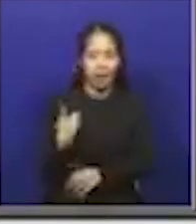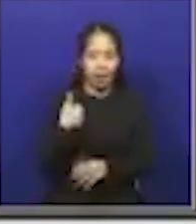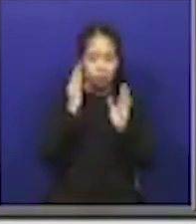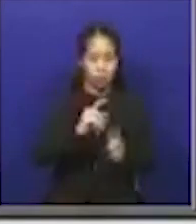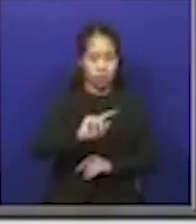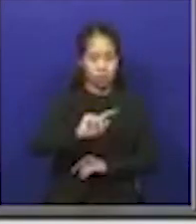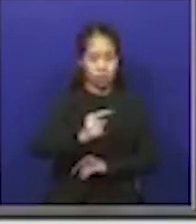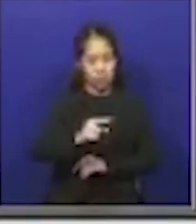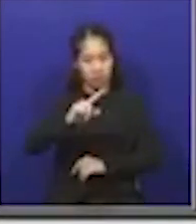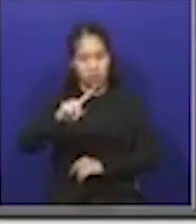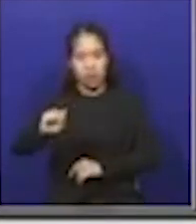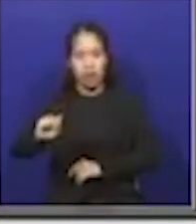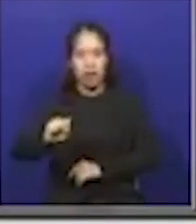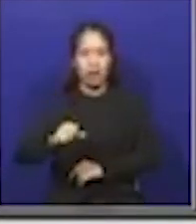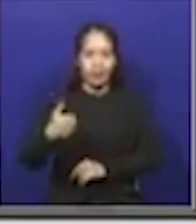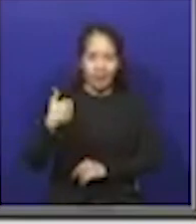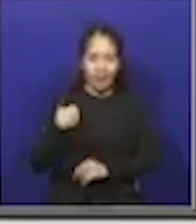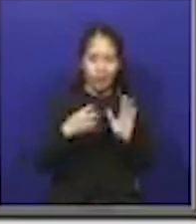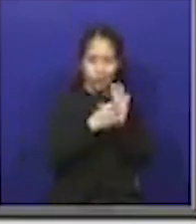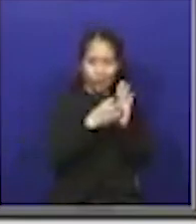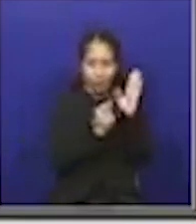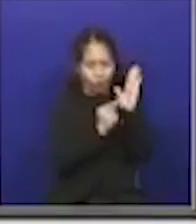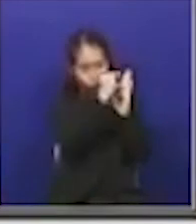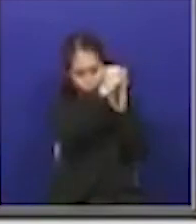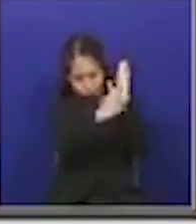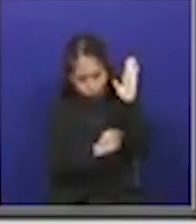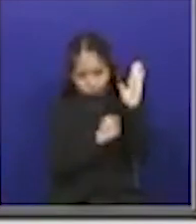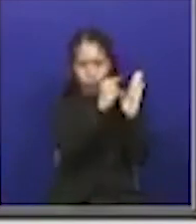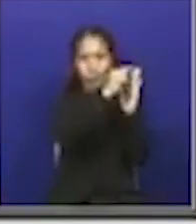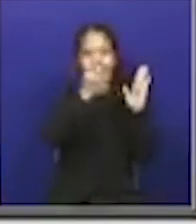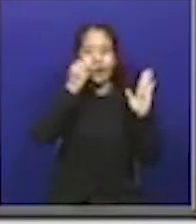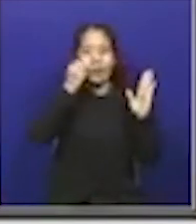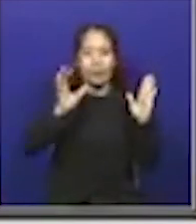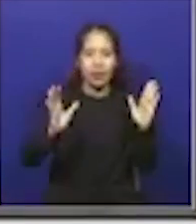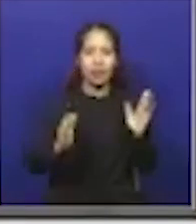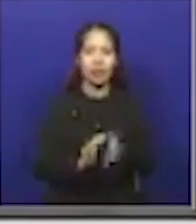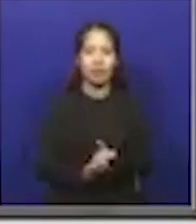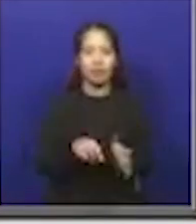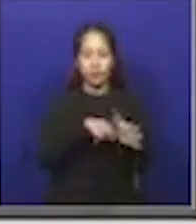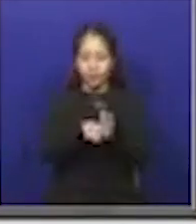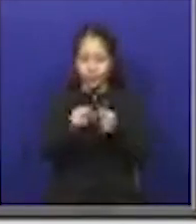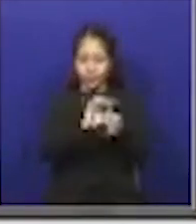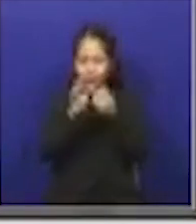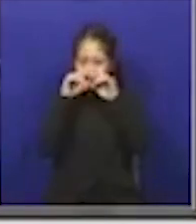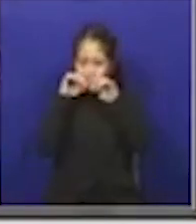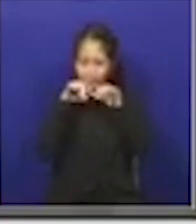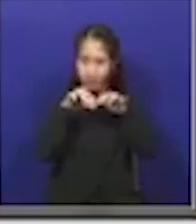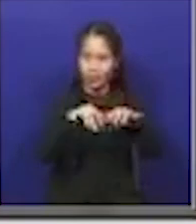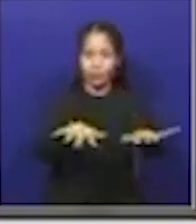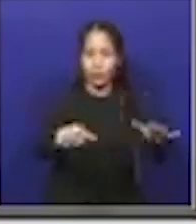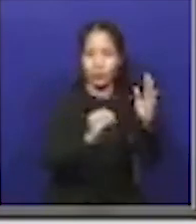แสนดิ้นรนที่จะออกจากกรุงเทพพระมหานครเชื้อโรคเริ่มกระจายออกไปทั้งประเ